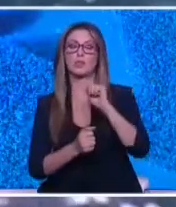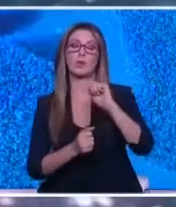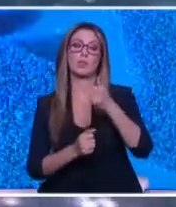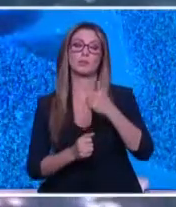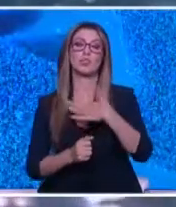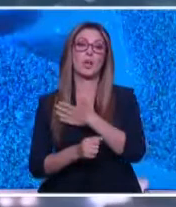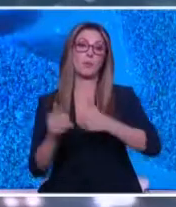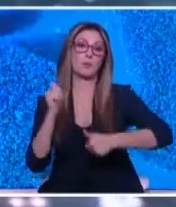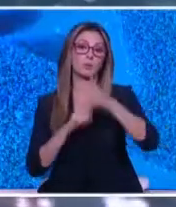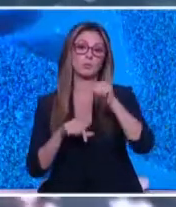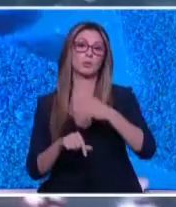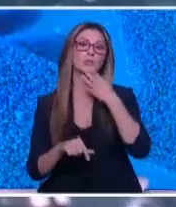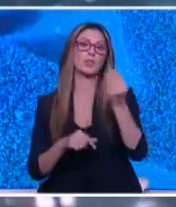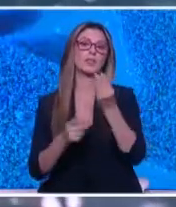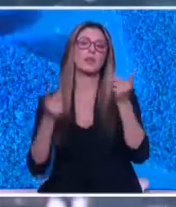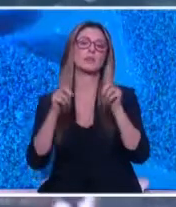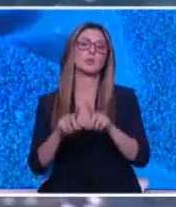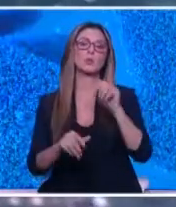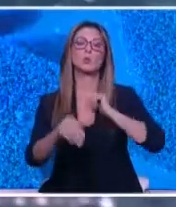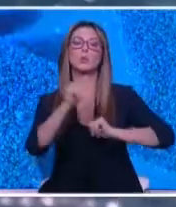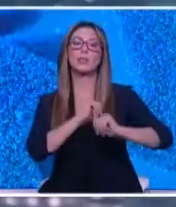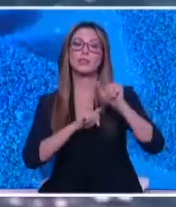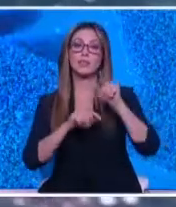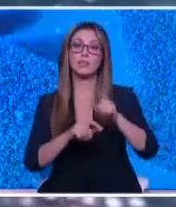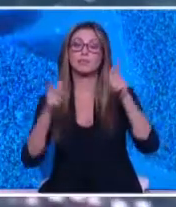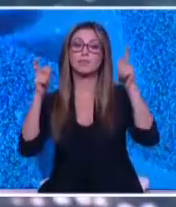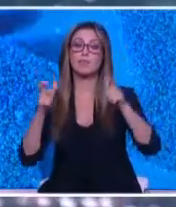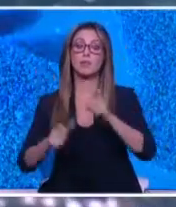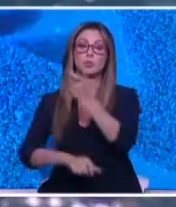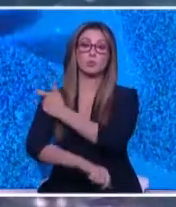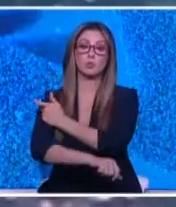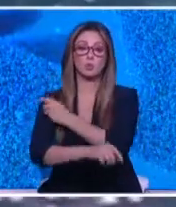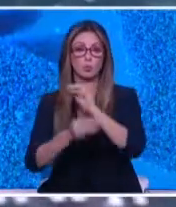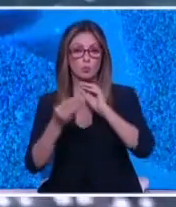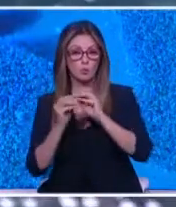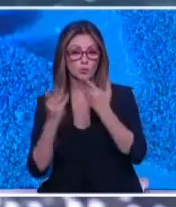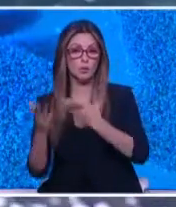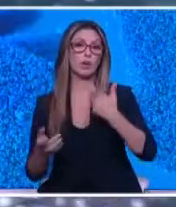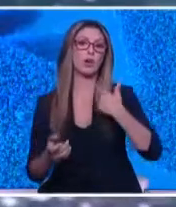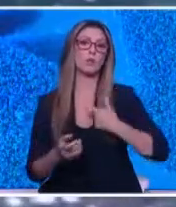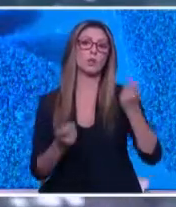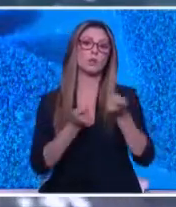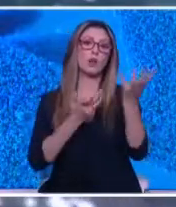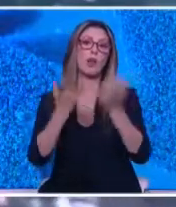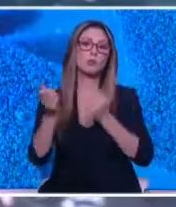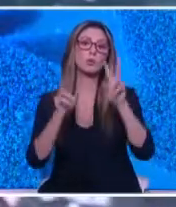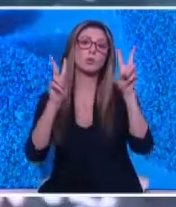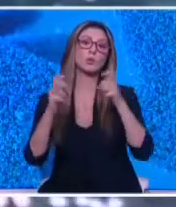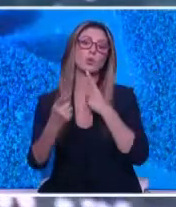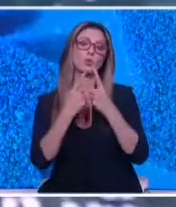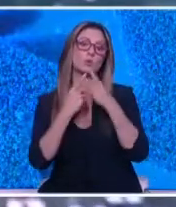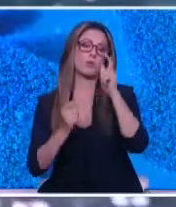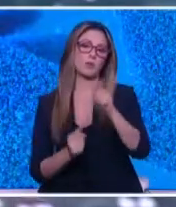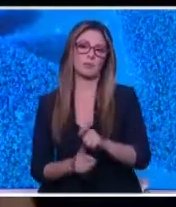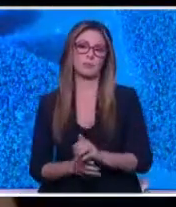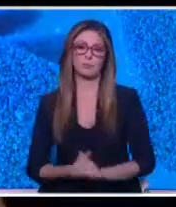Kemal Kılıçdaroğlu bugün gençlerle birlikteydi. Üniversitelerin barınma sorunundan kamuya iş alımlara kadar pek çok konuda açıklamalar yaptı.